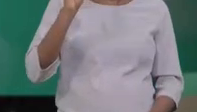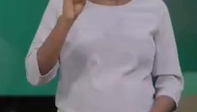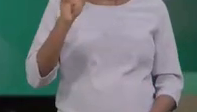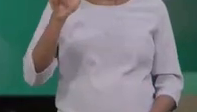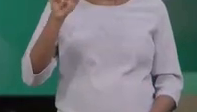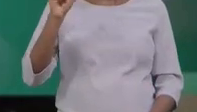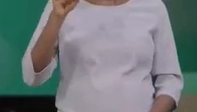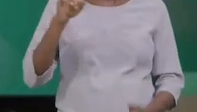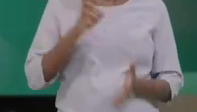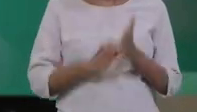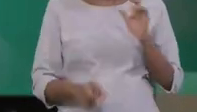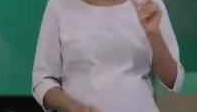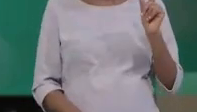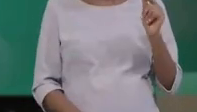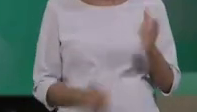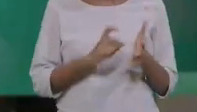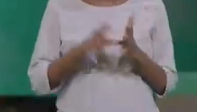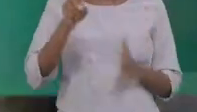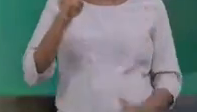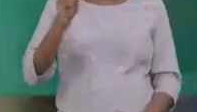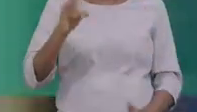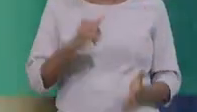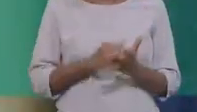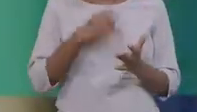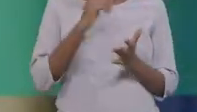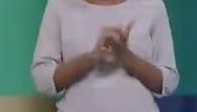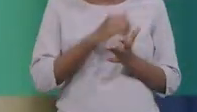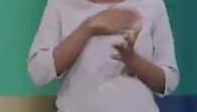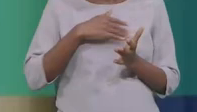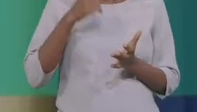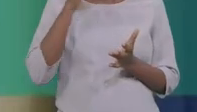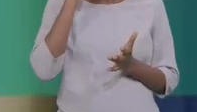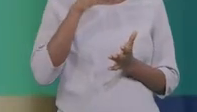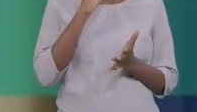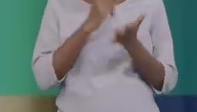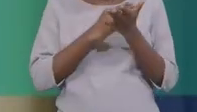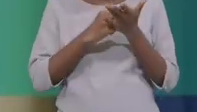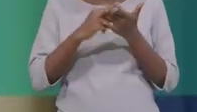Lévitique 20, verset 26.